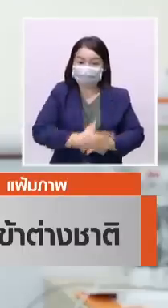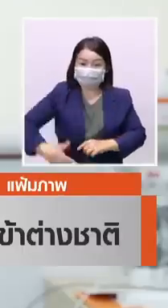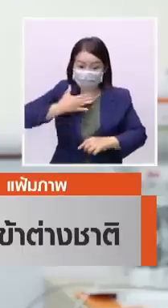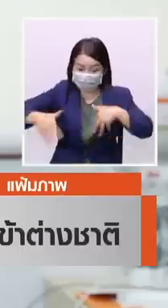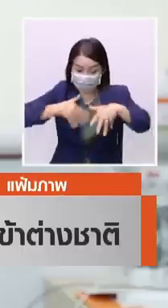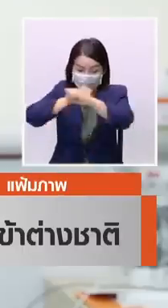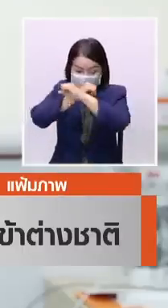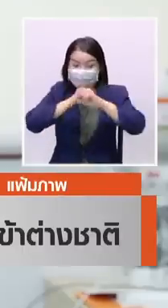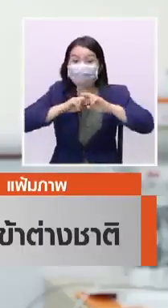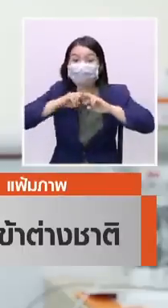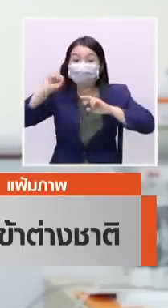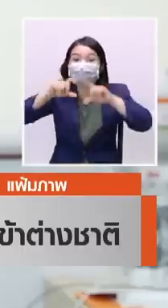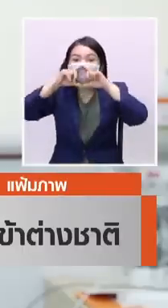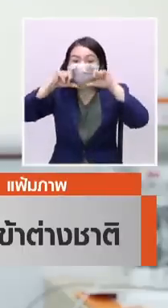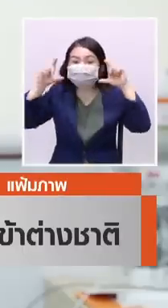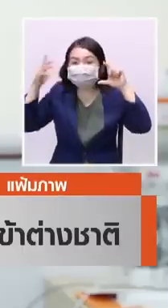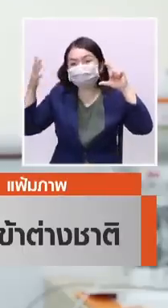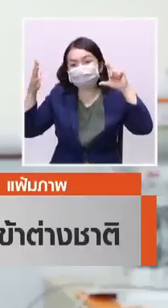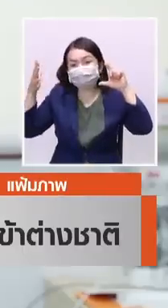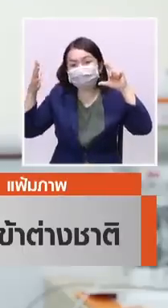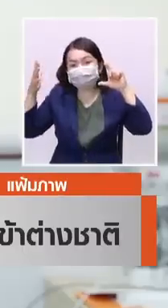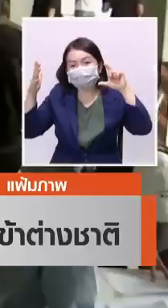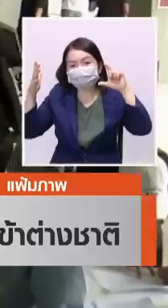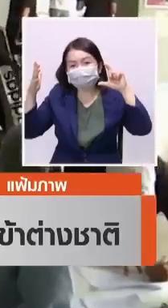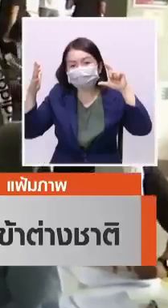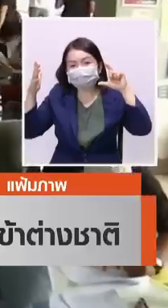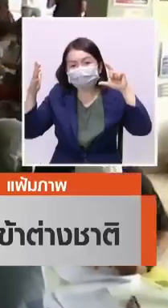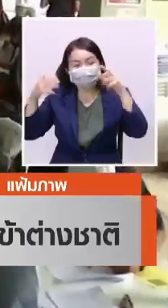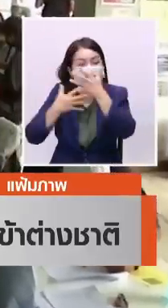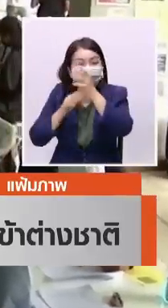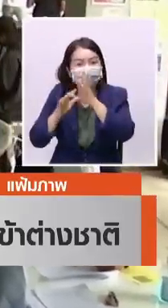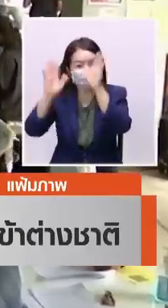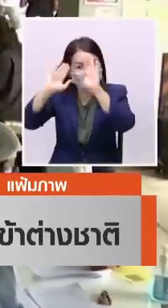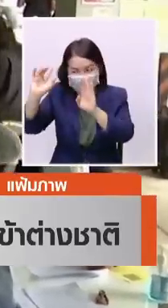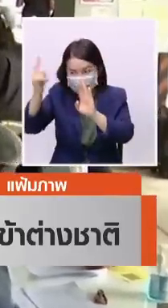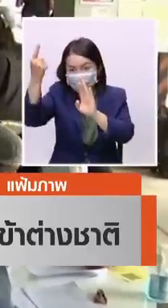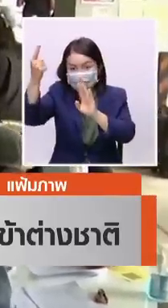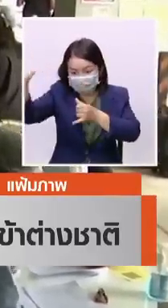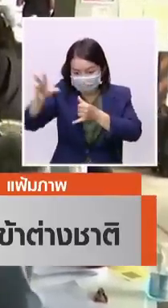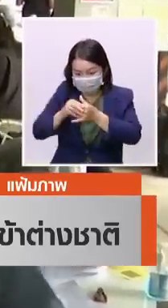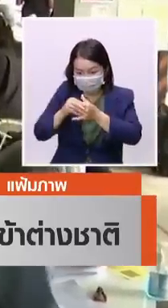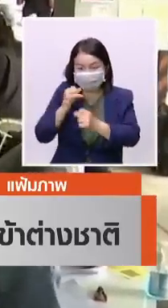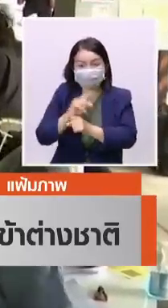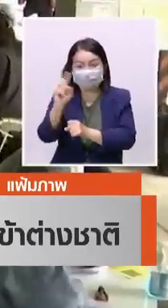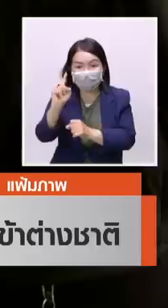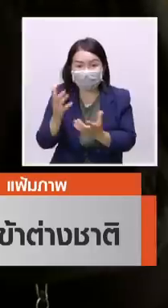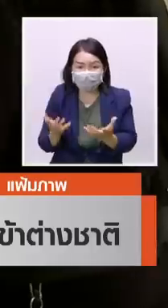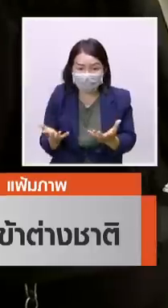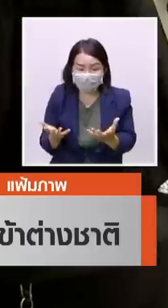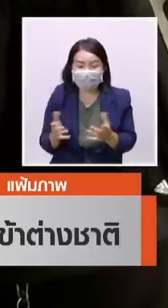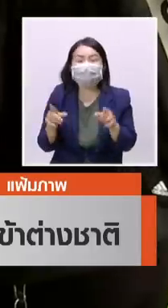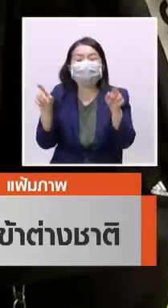สูงแต่การปฏิบัติตัวยังไม่เคร่งครัดเอ่อก็ทำให้มีสายพันธุ์ใหม่เด็ดรอดเข้ามาเช่นเดิมนะคะดังนั้น